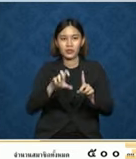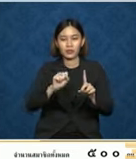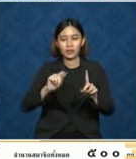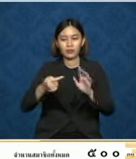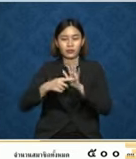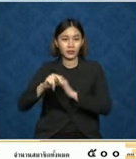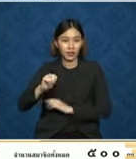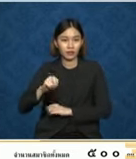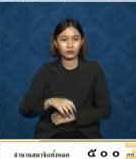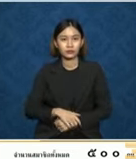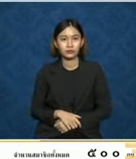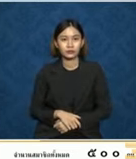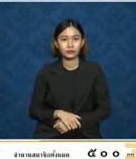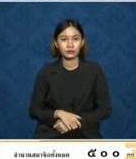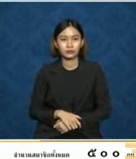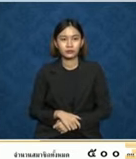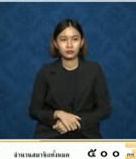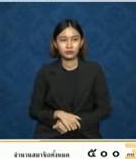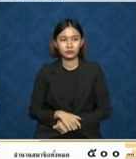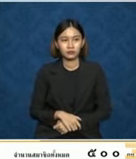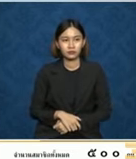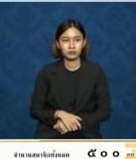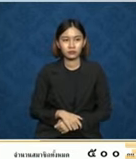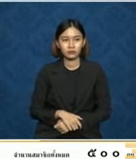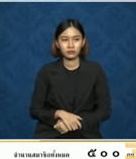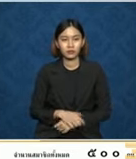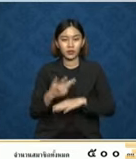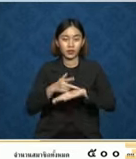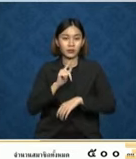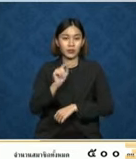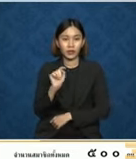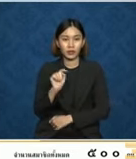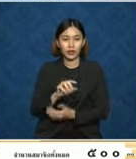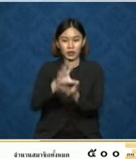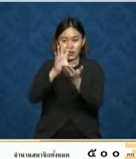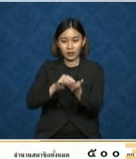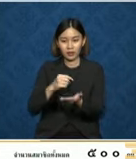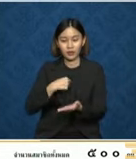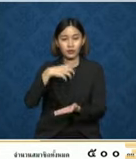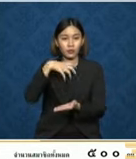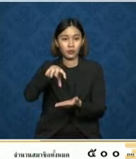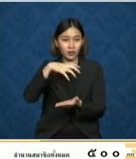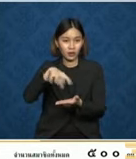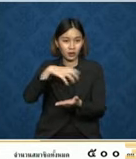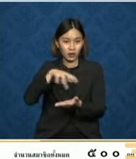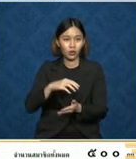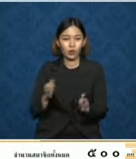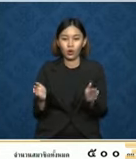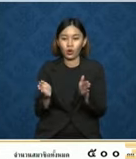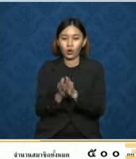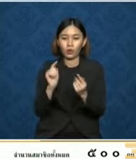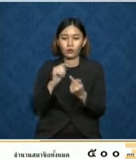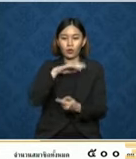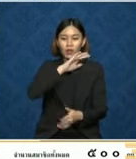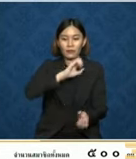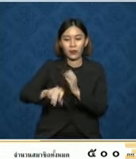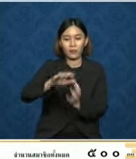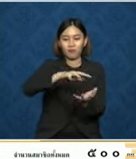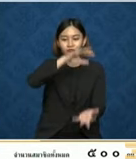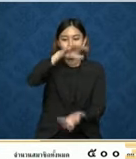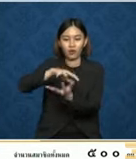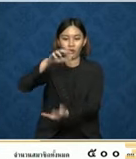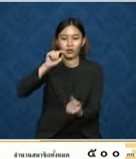ครับขอไซต์ถัดไปครับท่านประธานครับข้อมูลที่ผมกล่าวมานี้ยังไม่รวมปริมาณขยะมูลฝอย